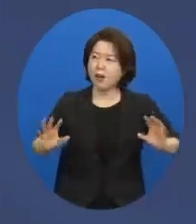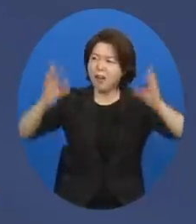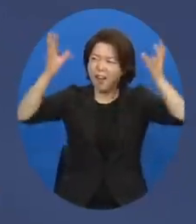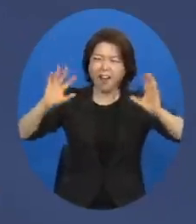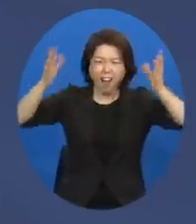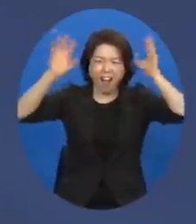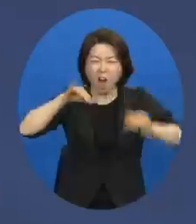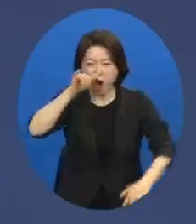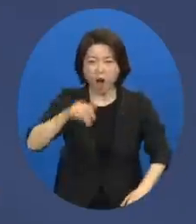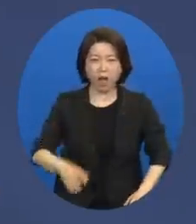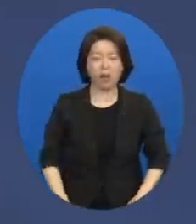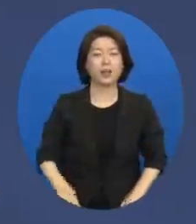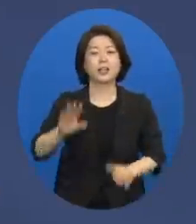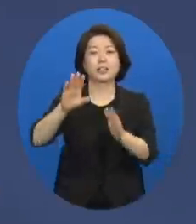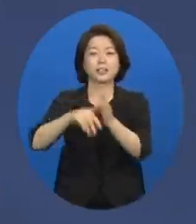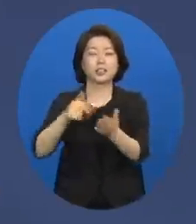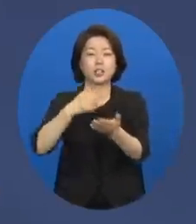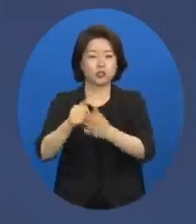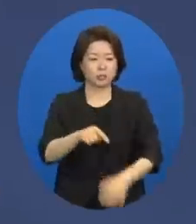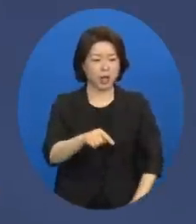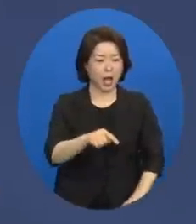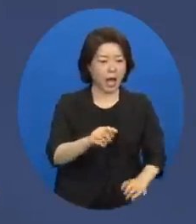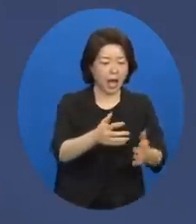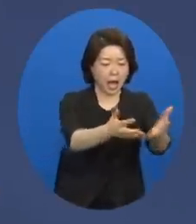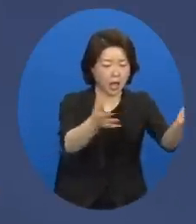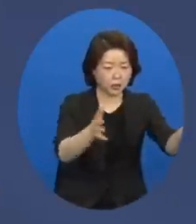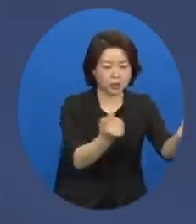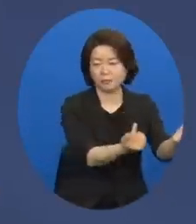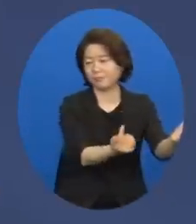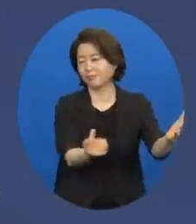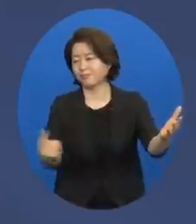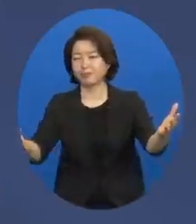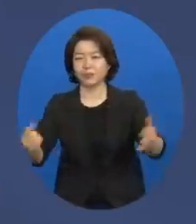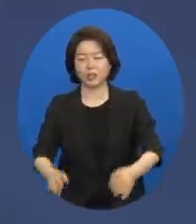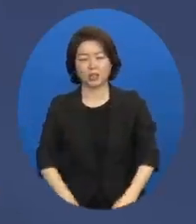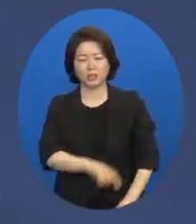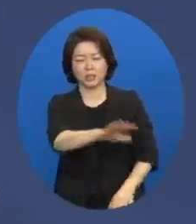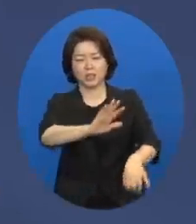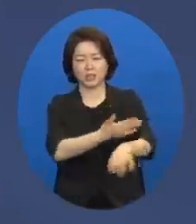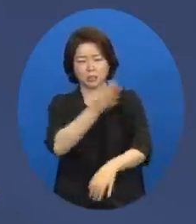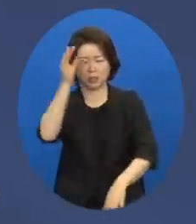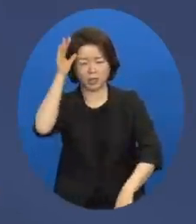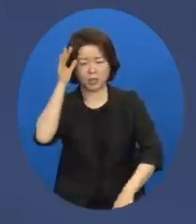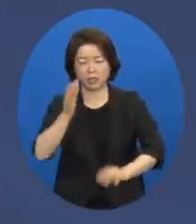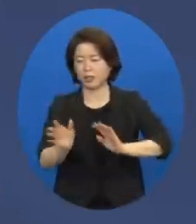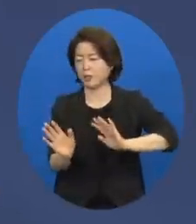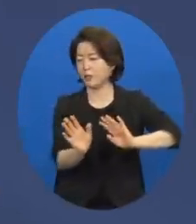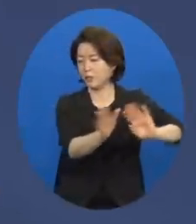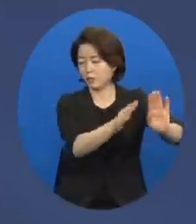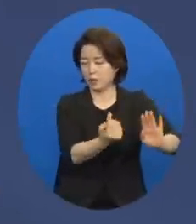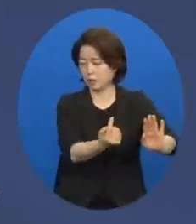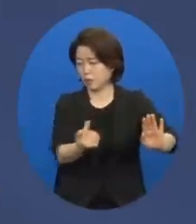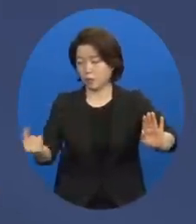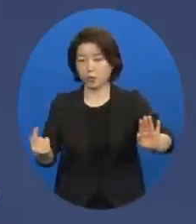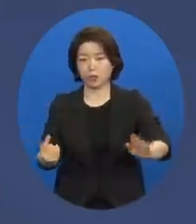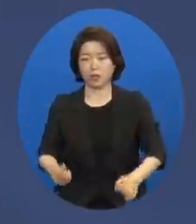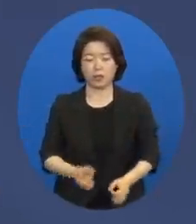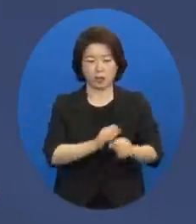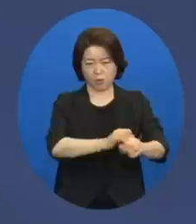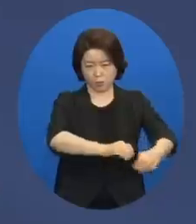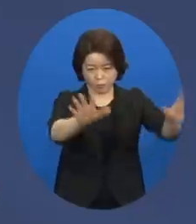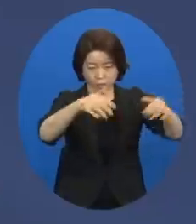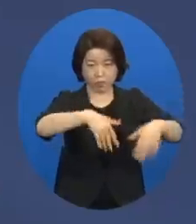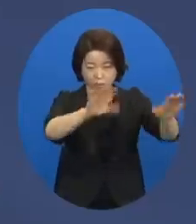났어요. 그때 주님이 그 자리를 얼른 피하시고 이들의 잘못된 기대를 멀리하게 하시느라고 흩어서 해산하신